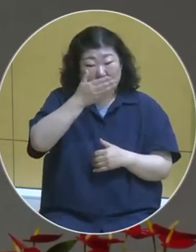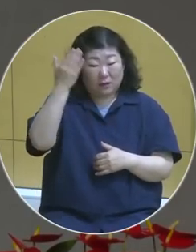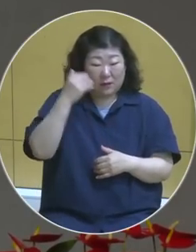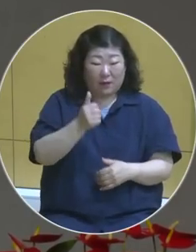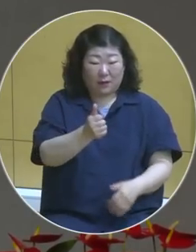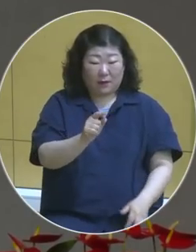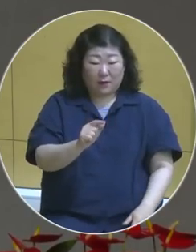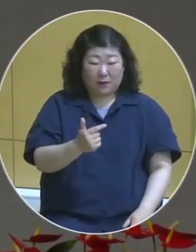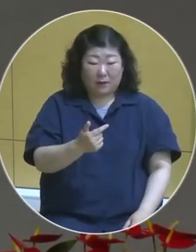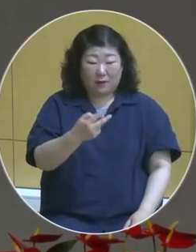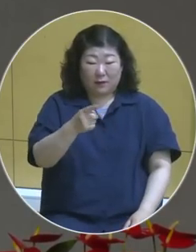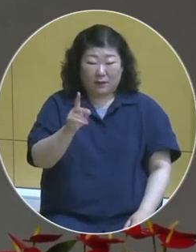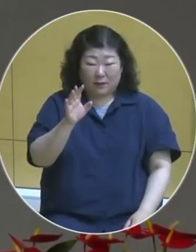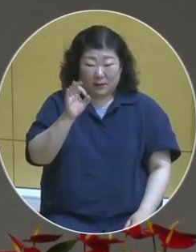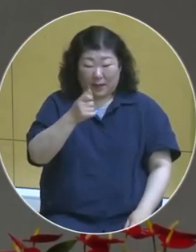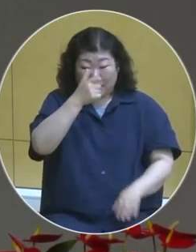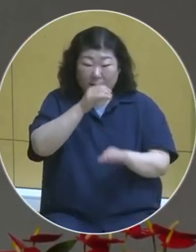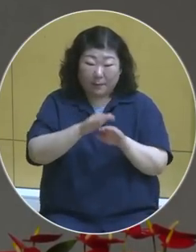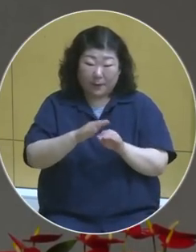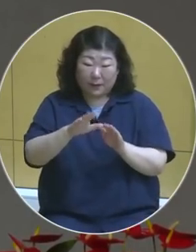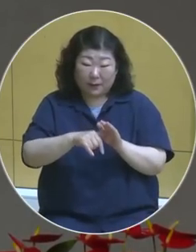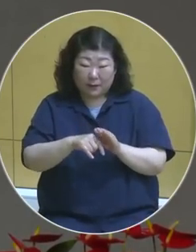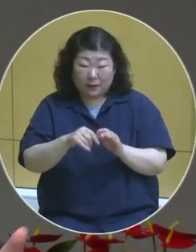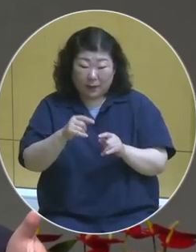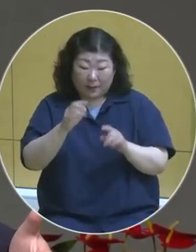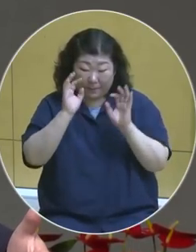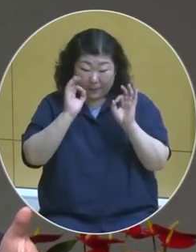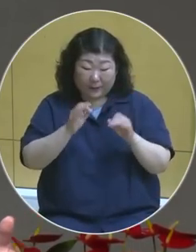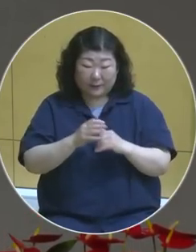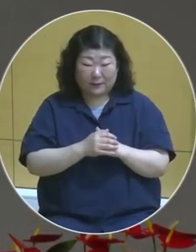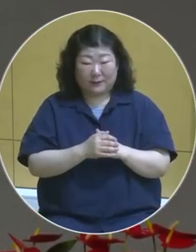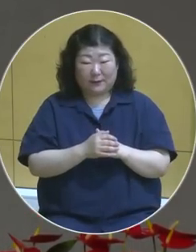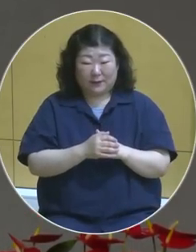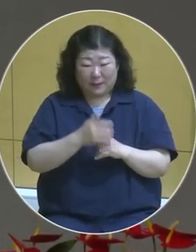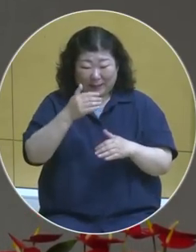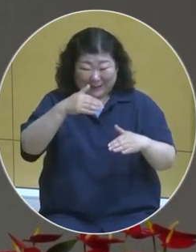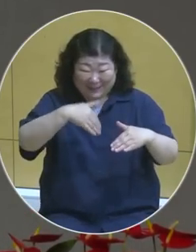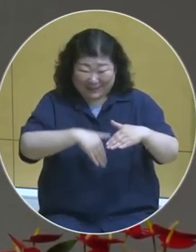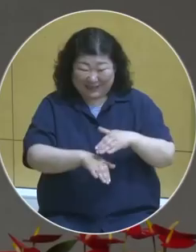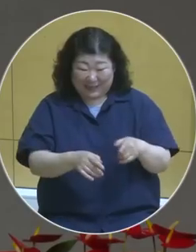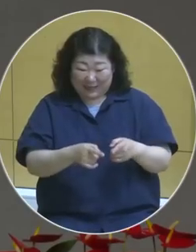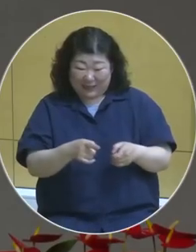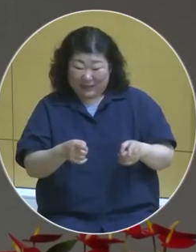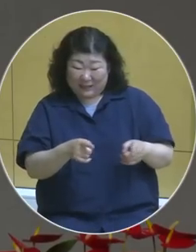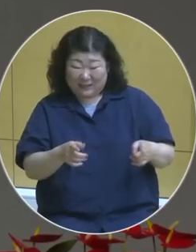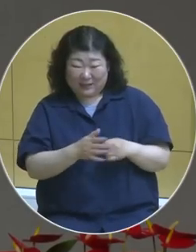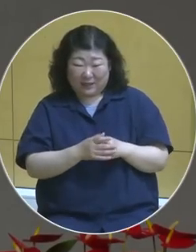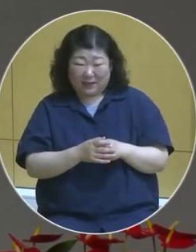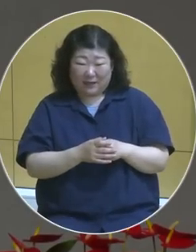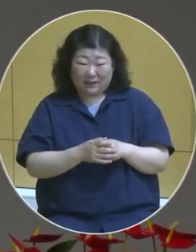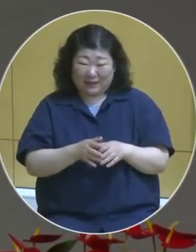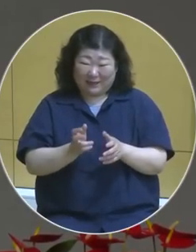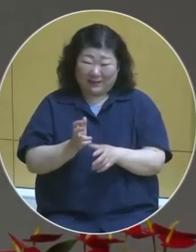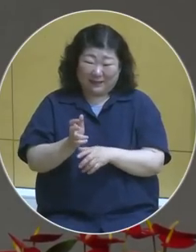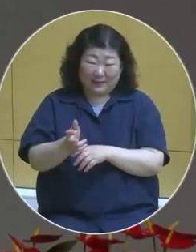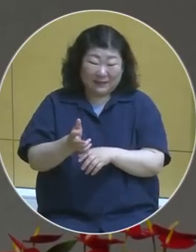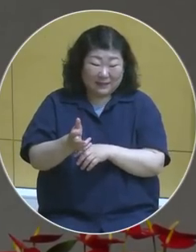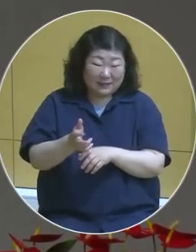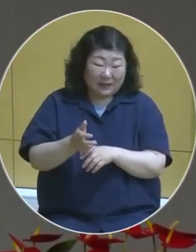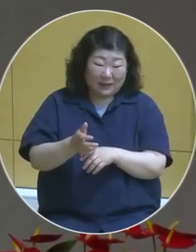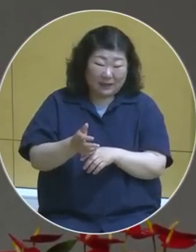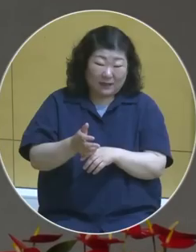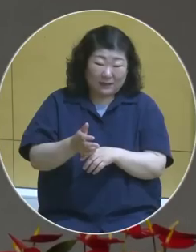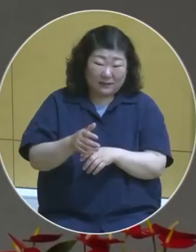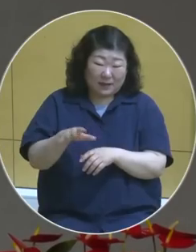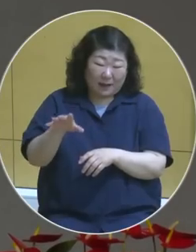소년부 아이들이 지하 1층에 교실에서, 옛날에는 그쪽이 전부 다 교실이었거든요. 거기에서 매연 마시면서 공부하고 있은 거예요.